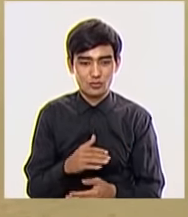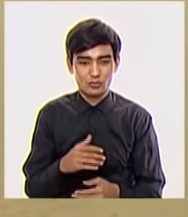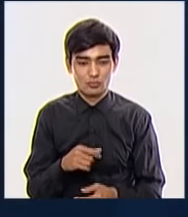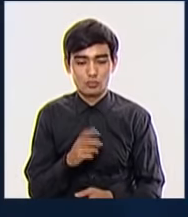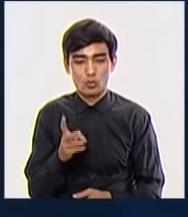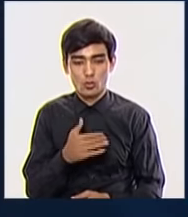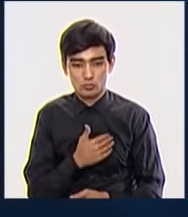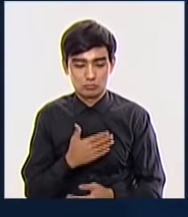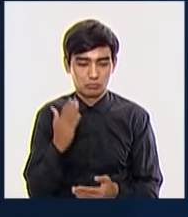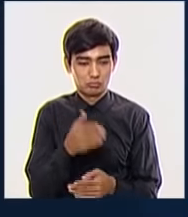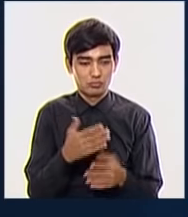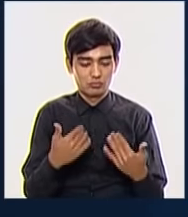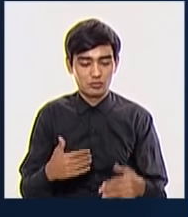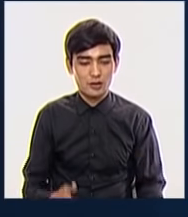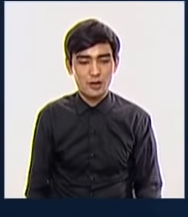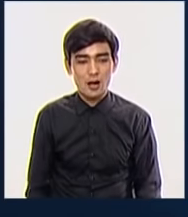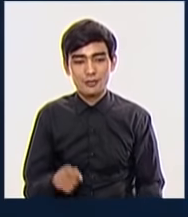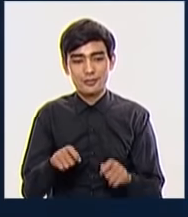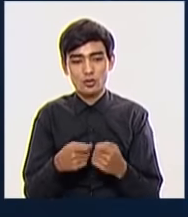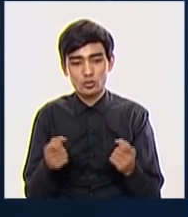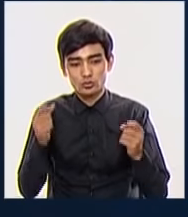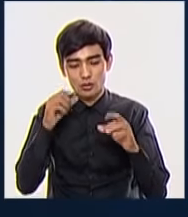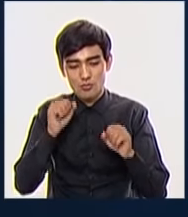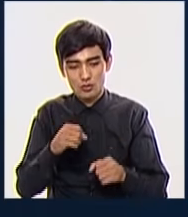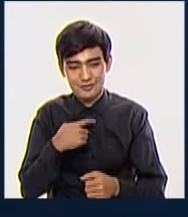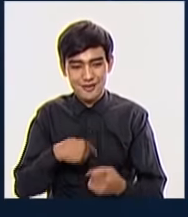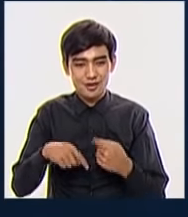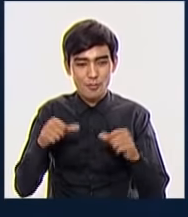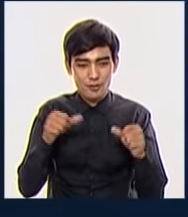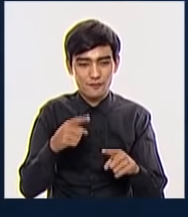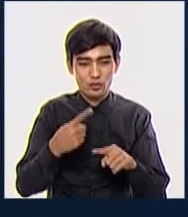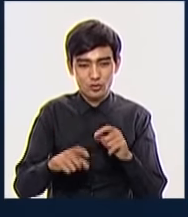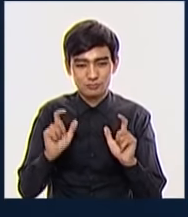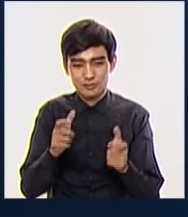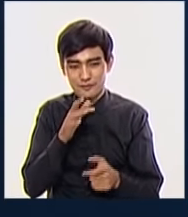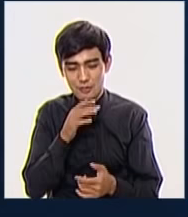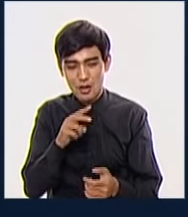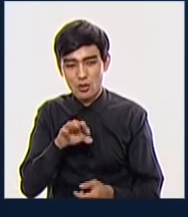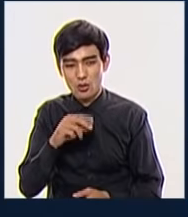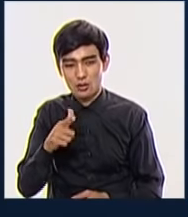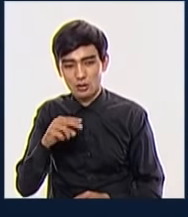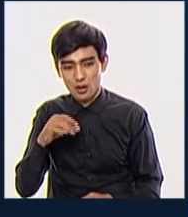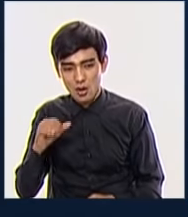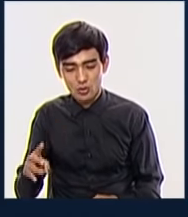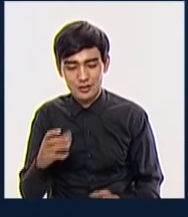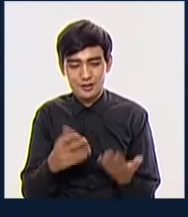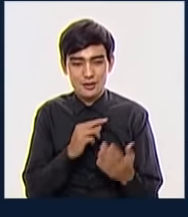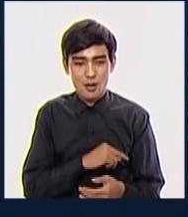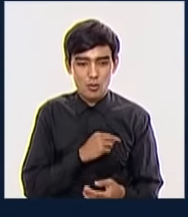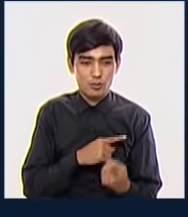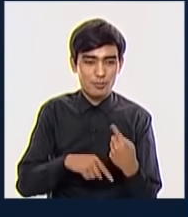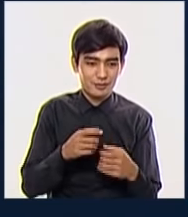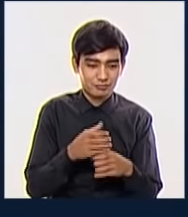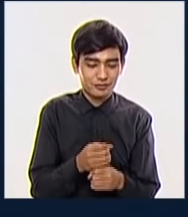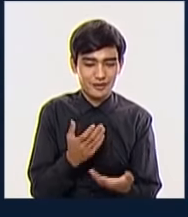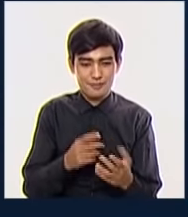добровольной. А можно ли узреть нарушение наших прав в других карантинных мерах? Например, локдаун, ограничение работы бизнеса,